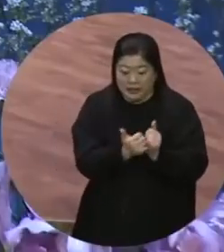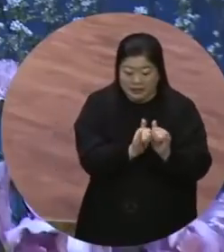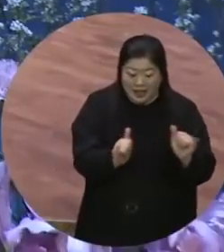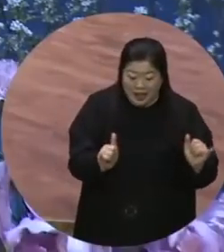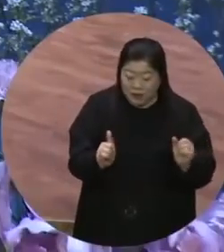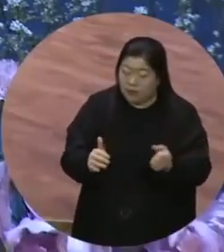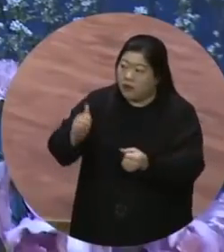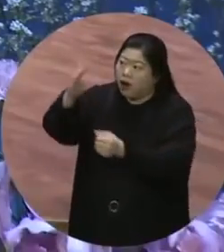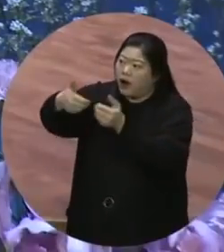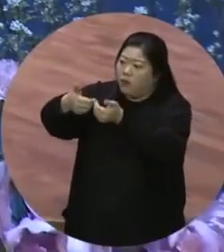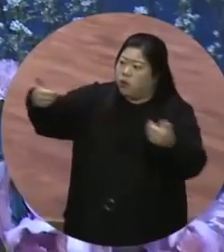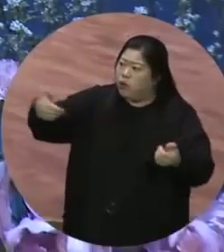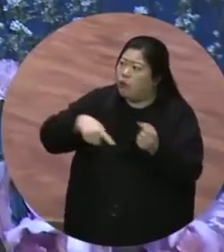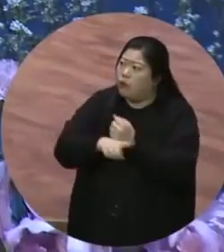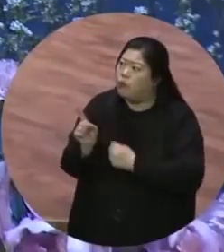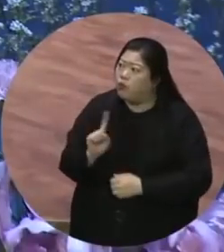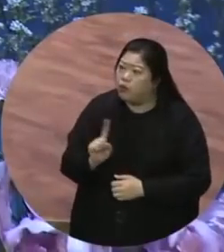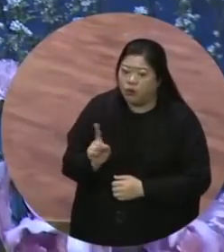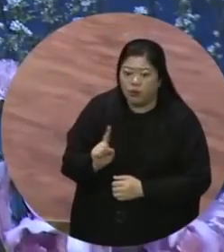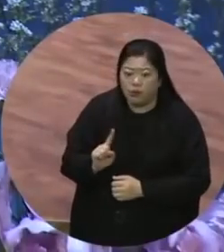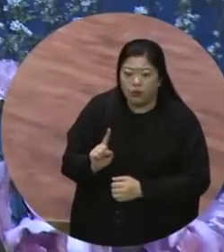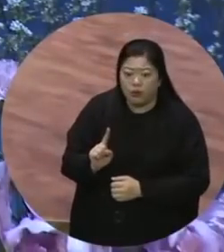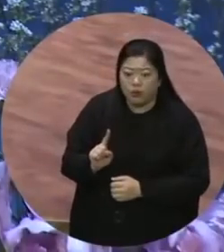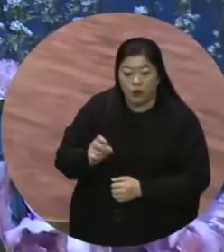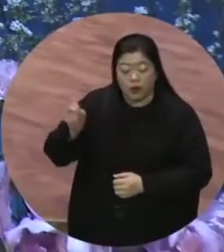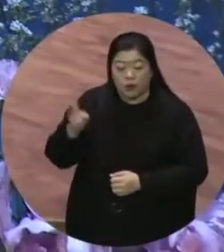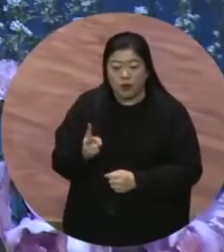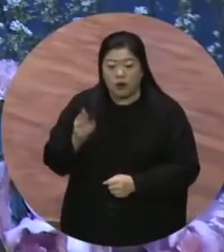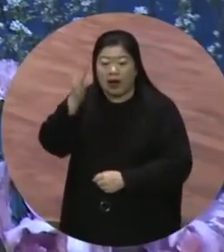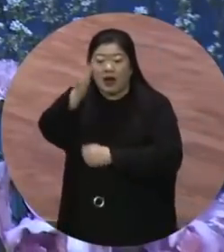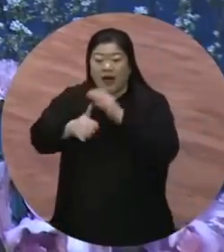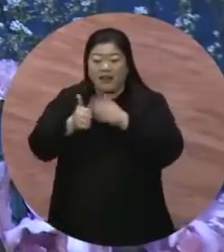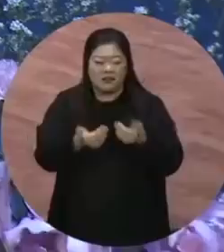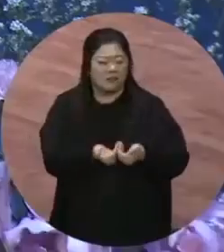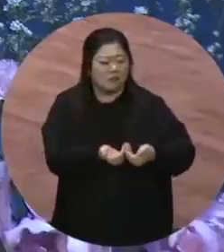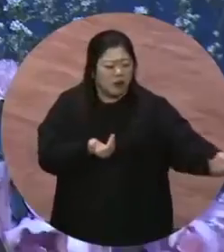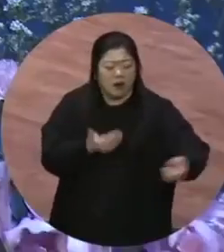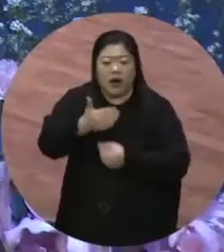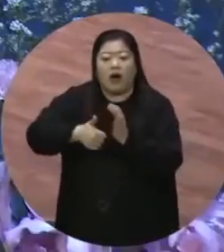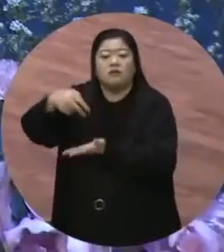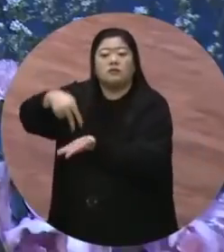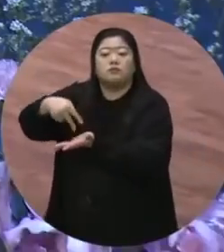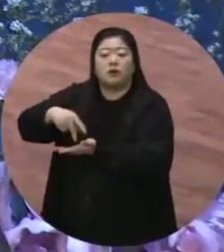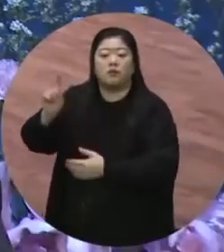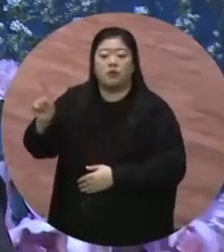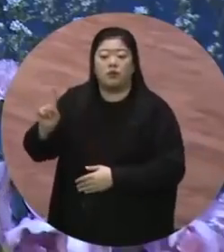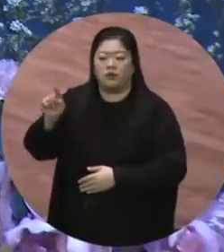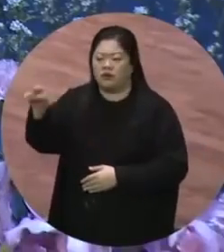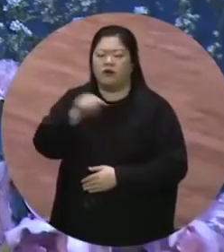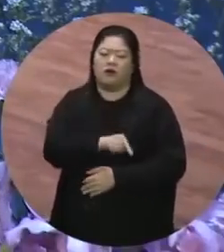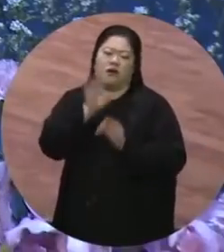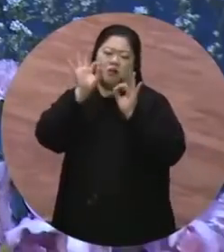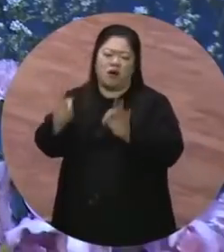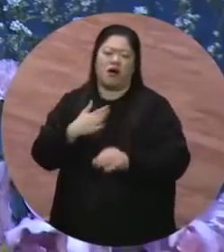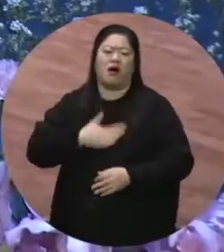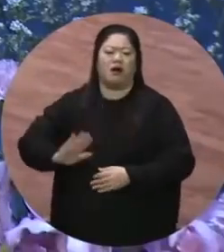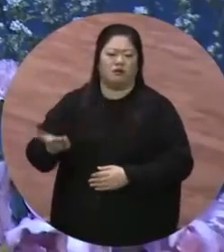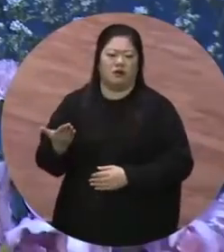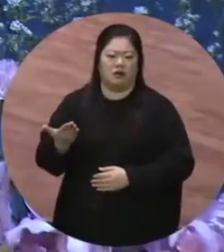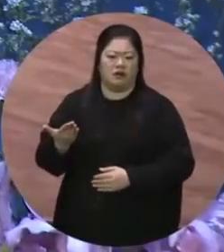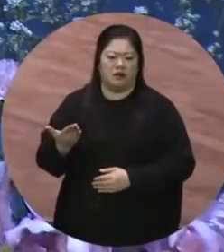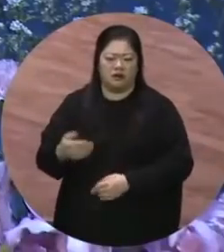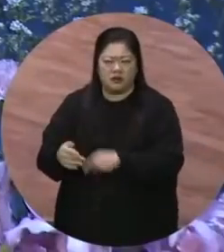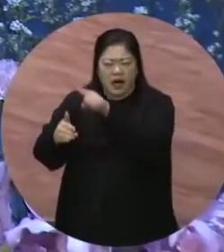하나님을 떠났던 이 인간이 하나님을 떠났을 때 하나님의 입장, 이것을 양쪽 다 알아야